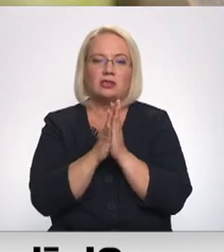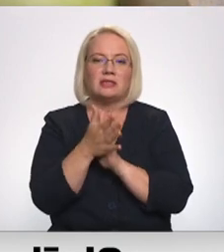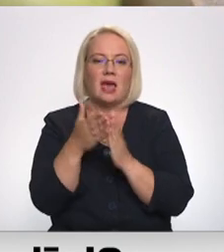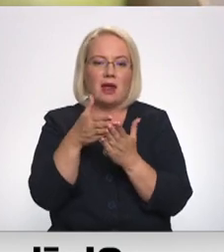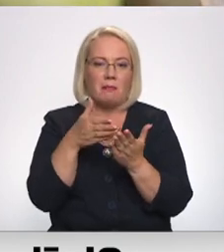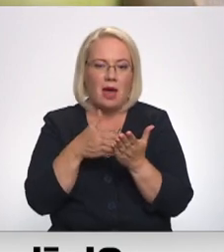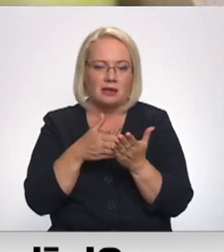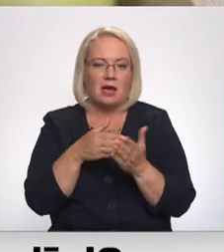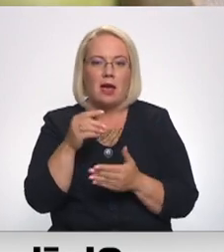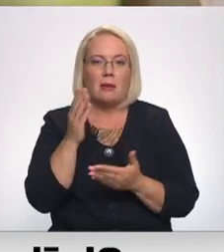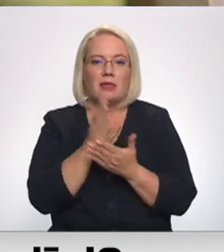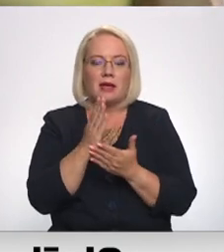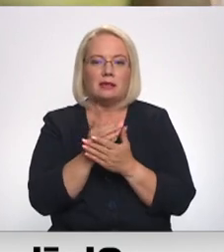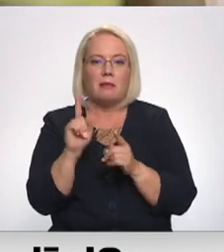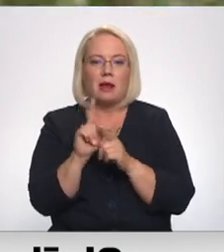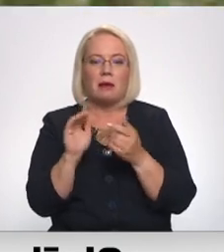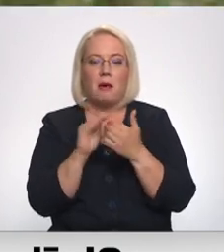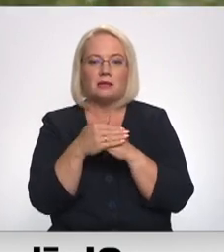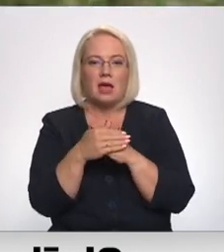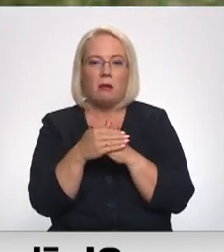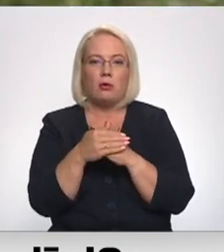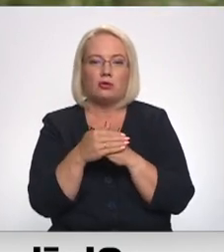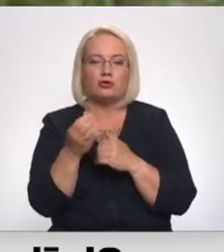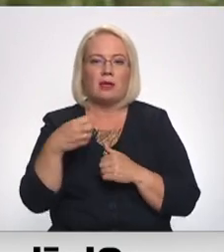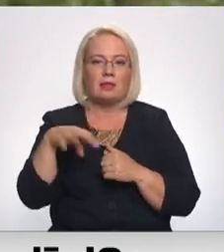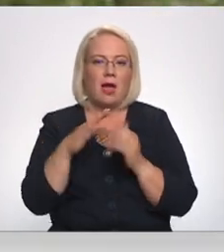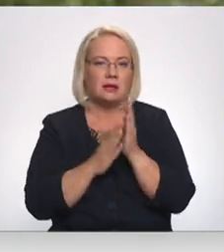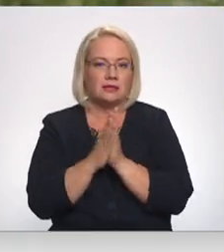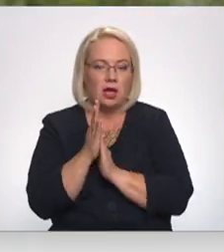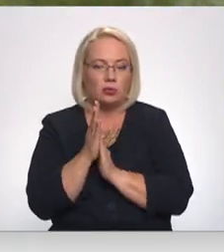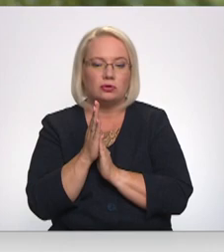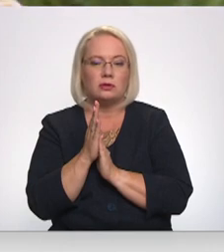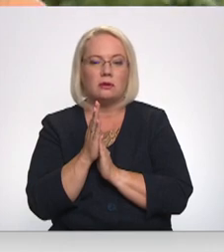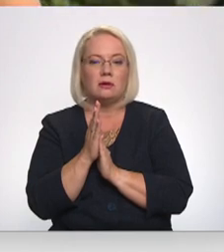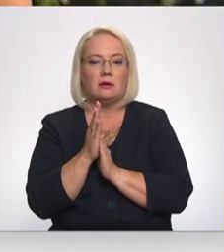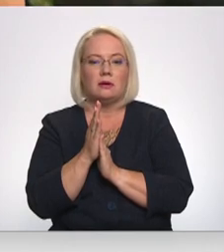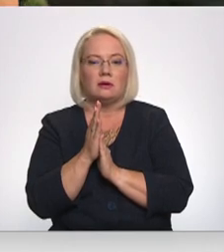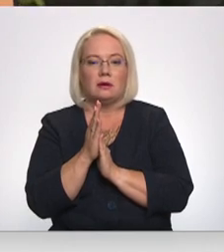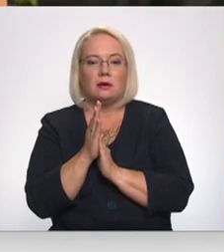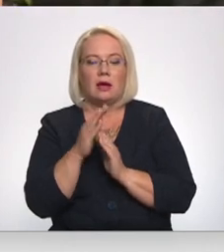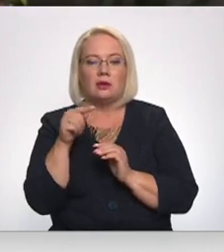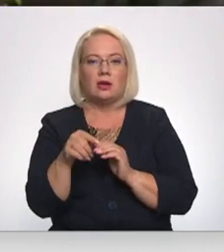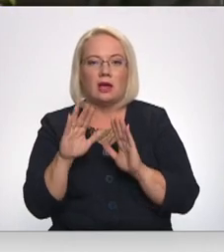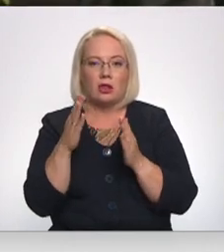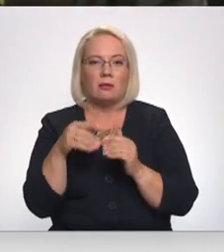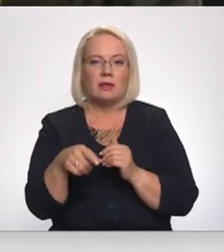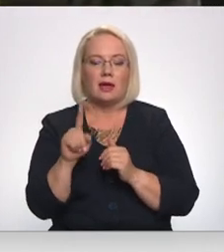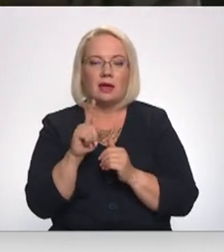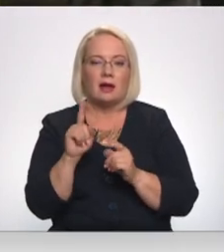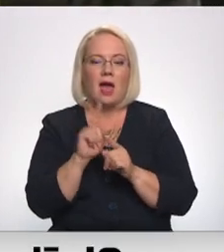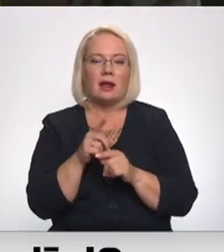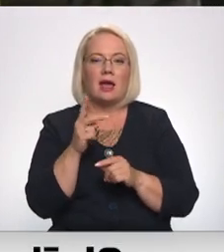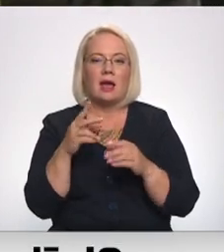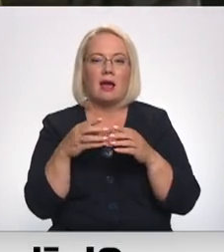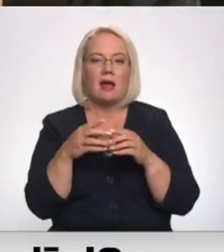bet šeit arī nedaudz esam ieslēpuši iekšā dārzeņus. Šī gadījumā šeit arī ir